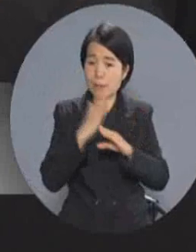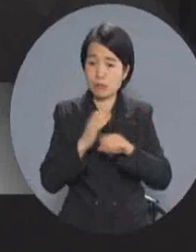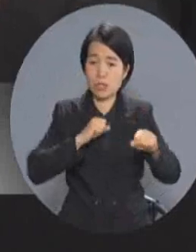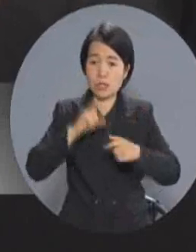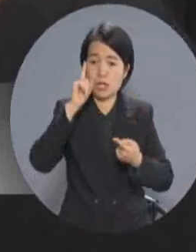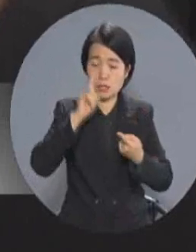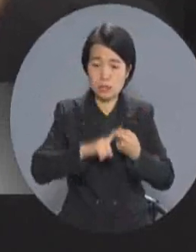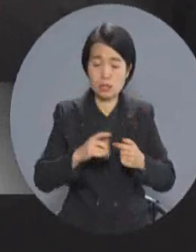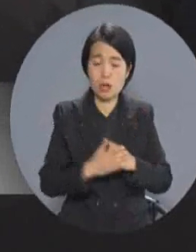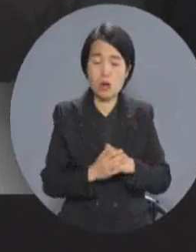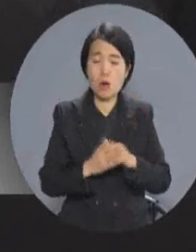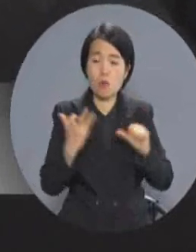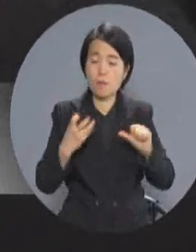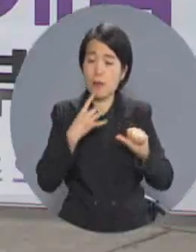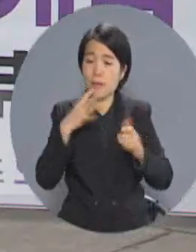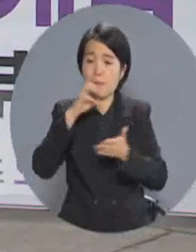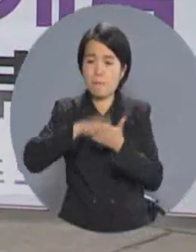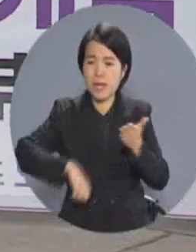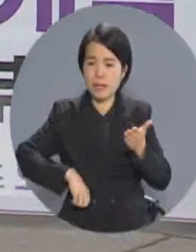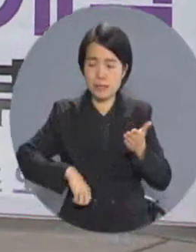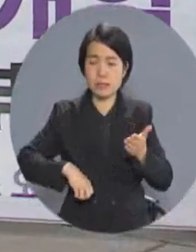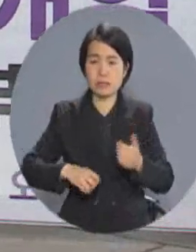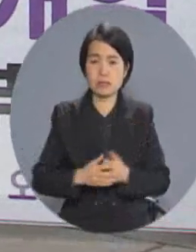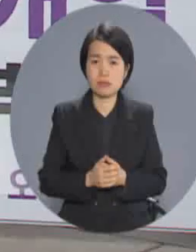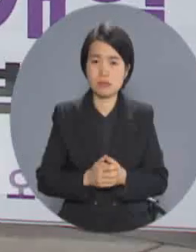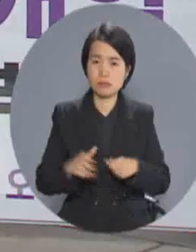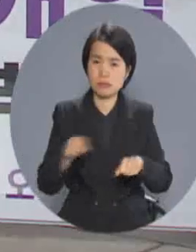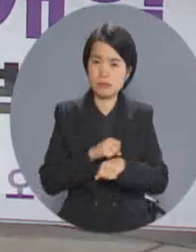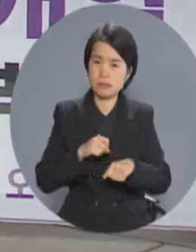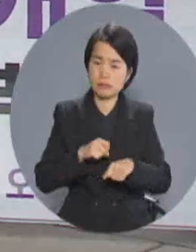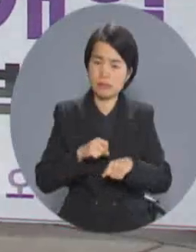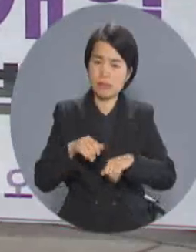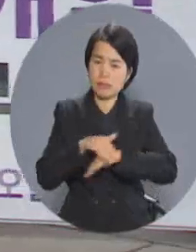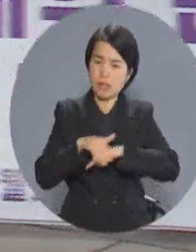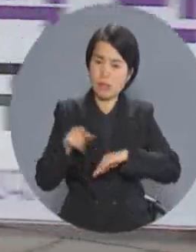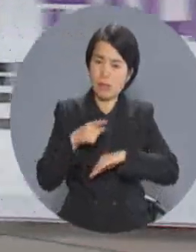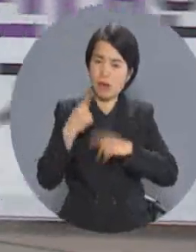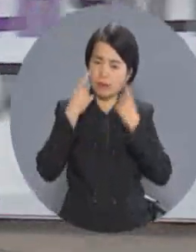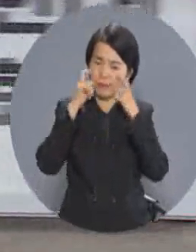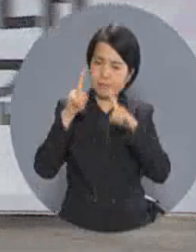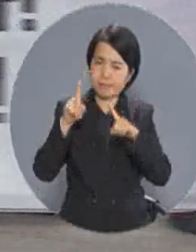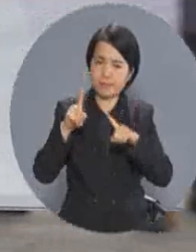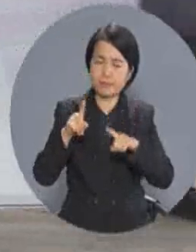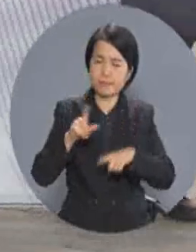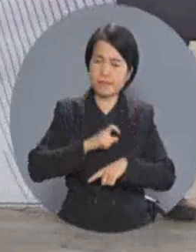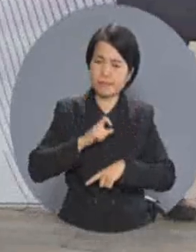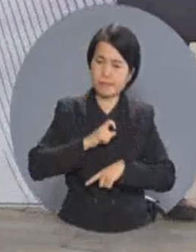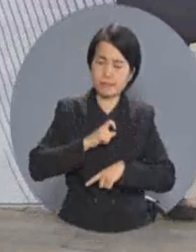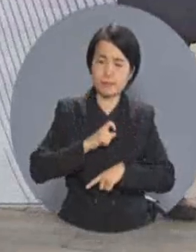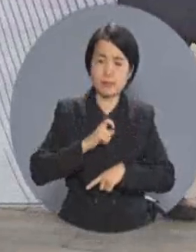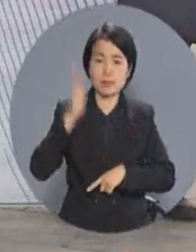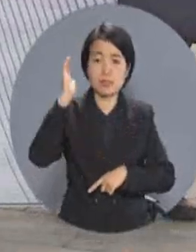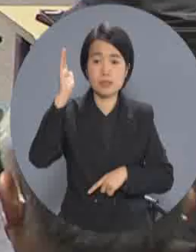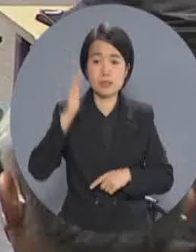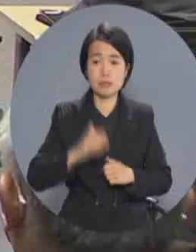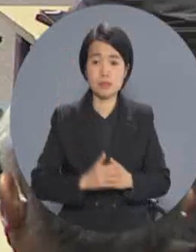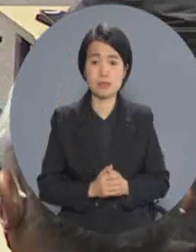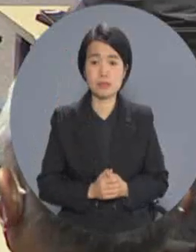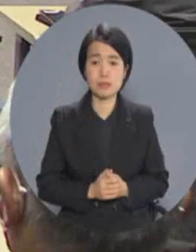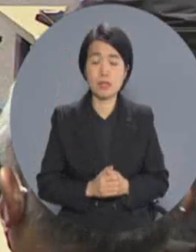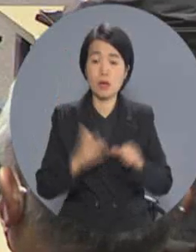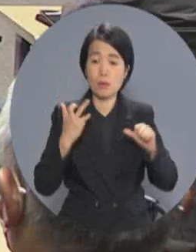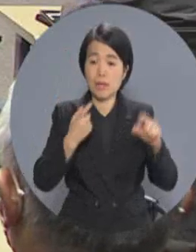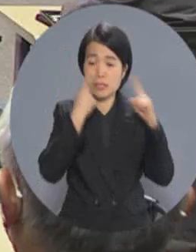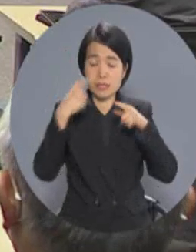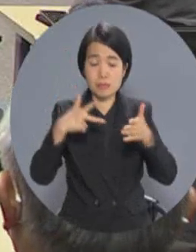채 5.18만 제외한 것은 특정 의도가 있는 것이 아니냐는 지적을 피할 수 없다고 지적했습니다.